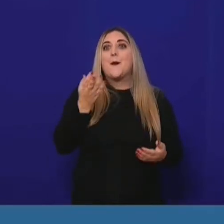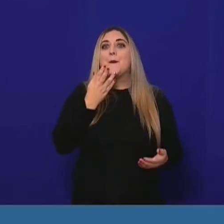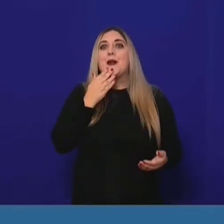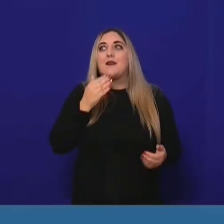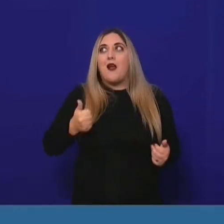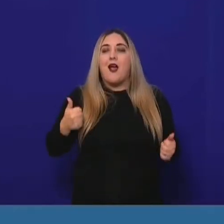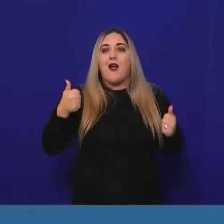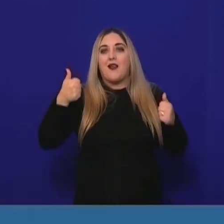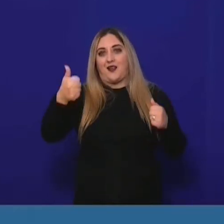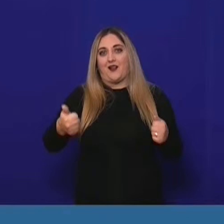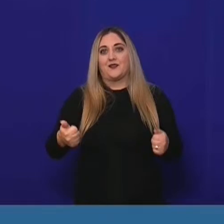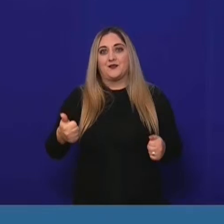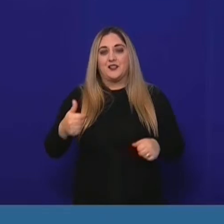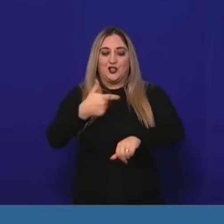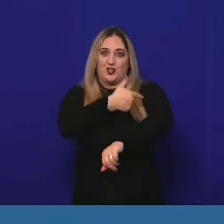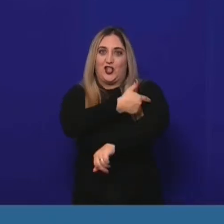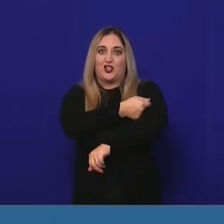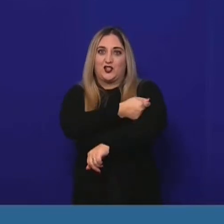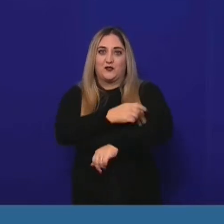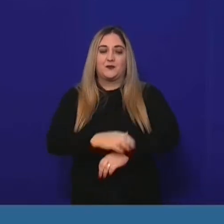wkoll din it-tilqima.